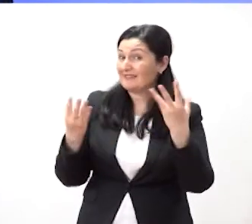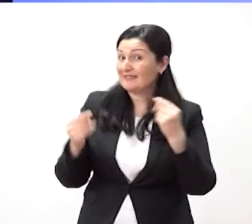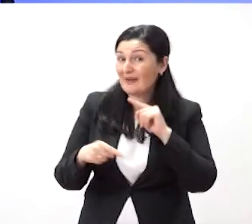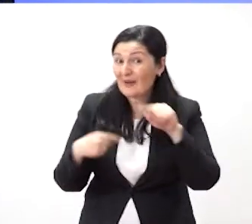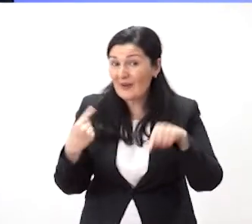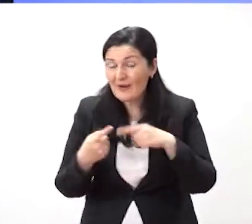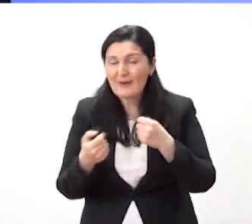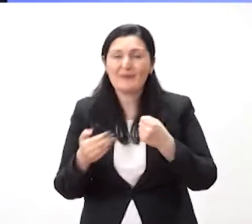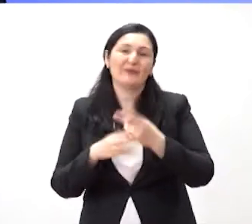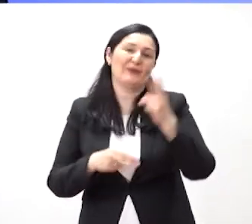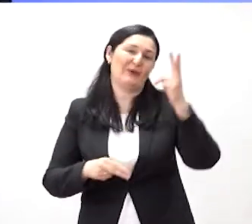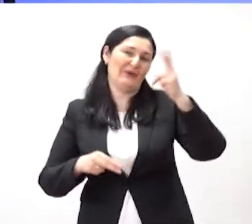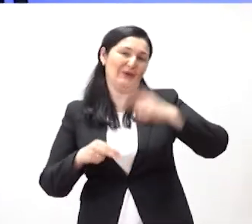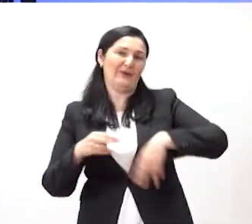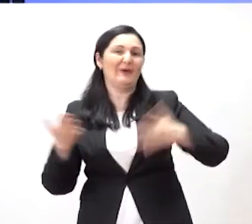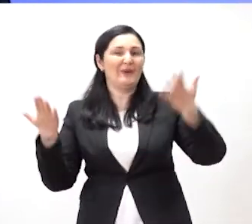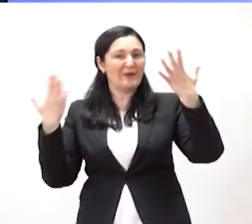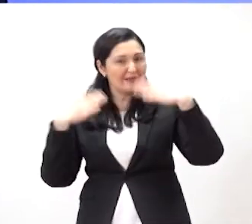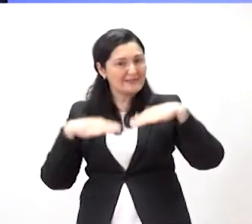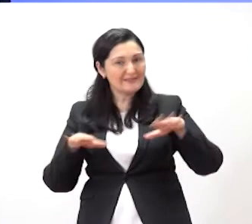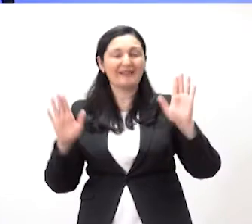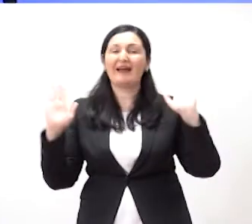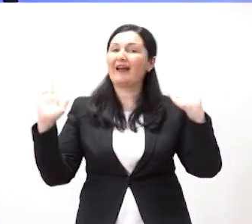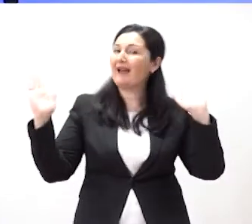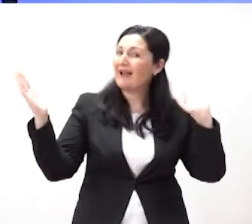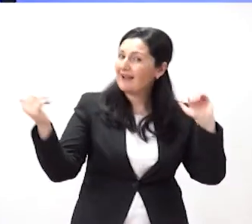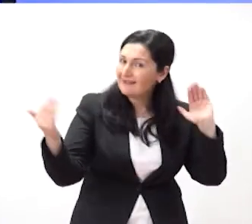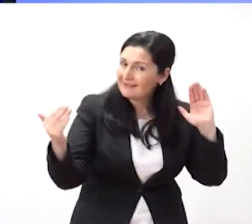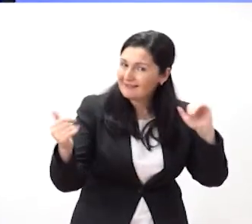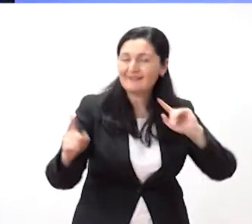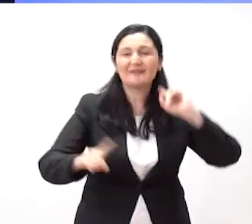мо ба охир расид. Хай,